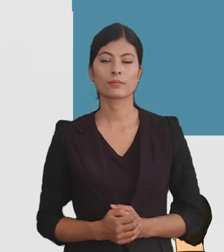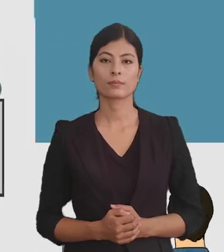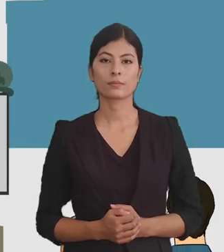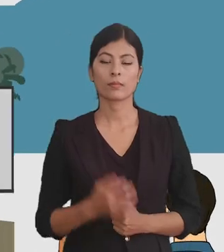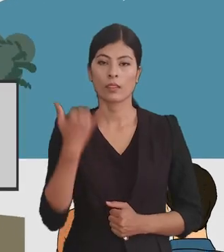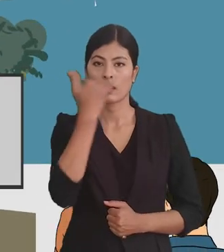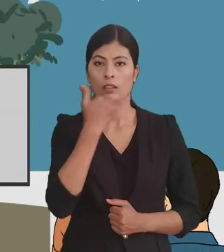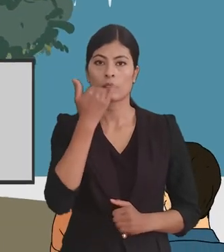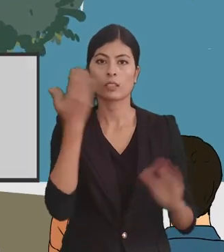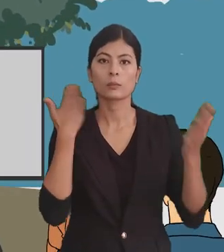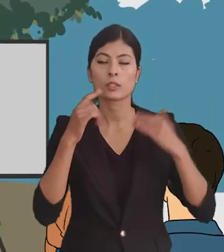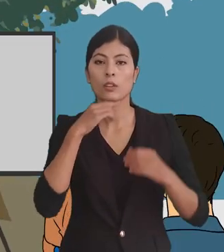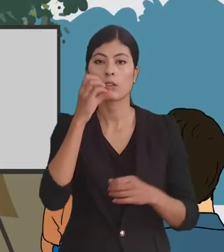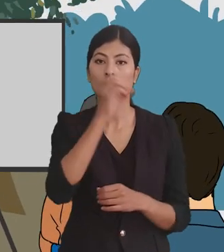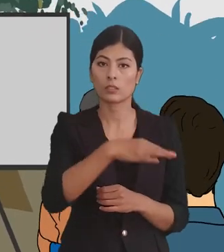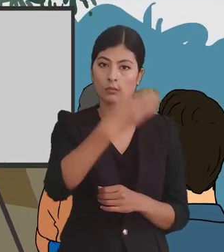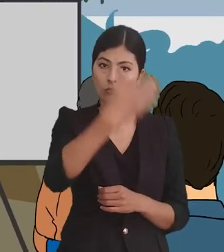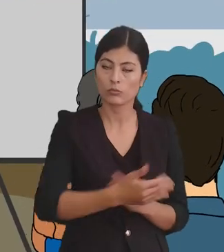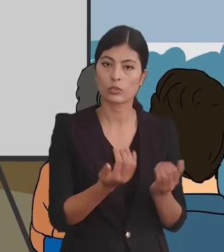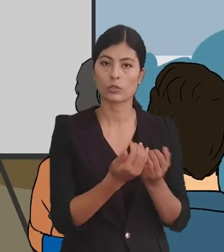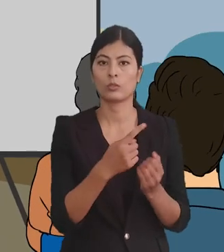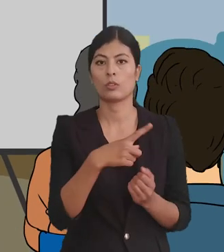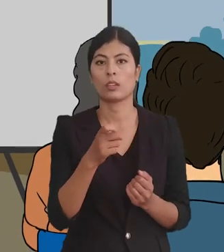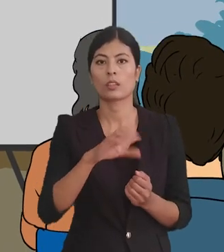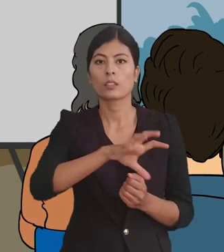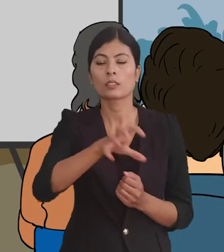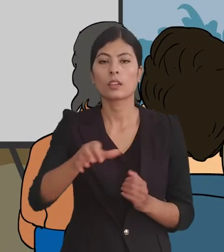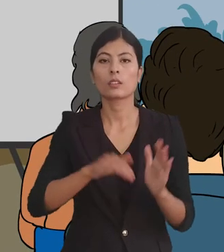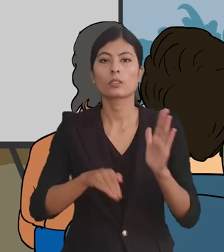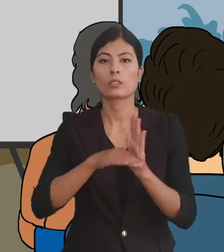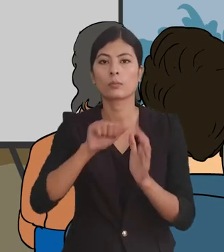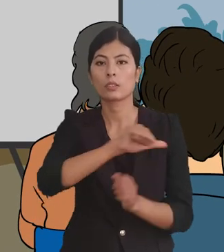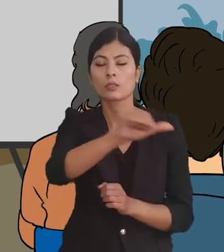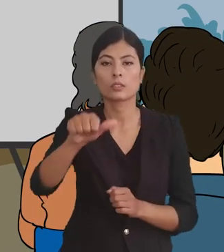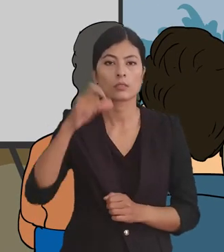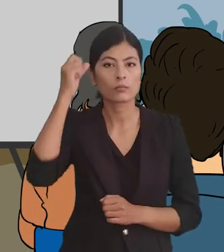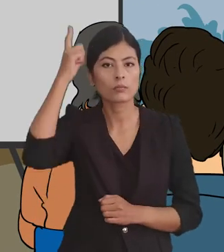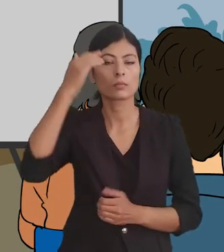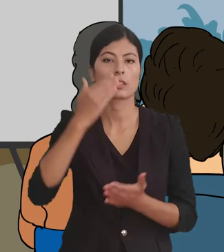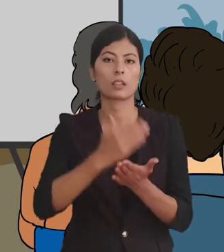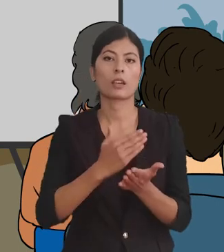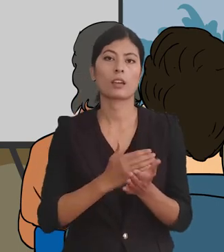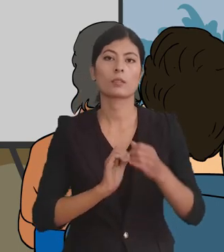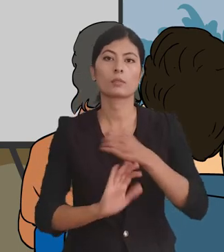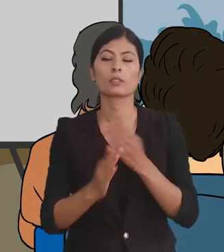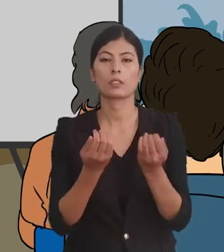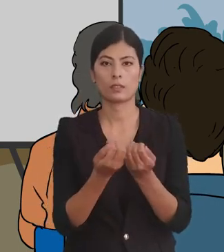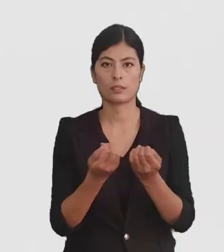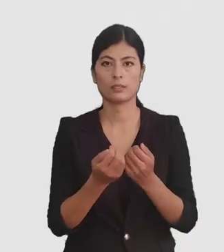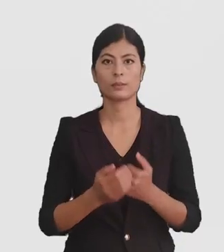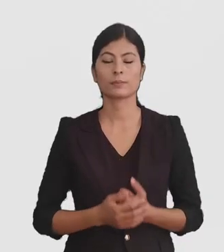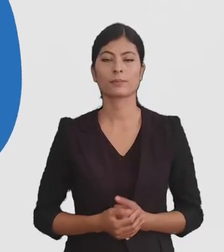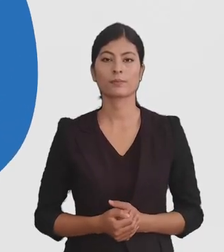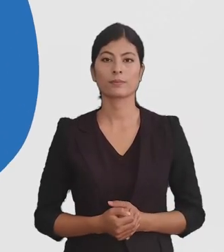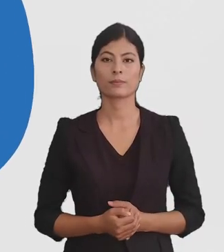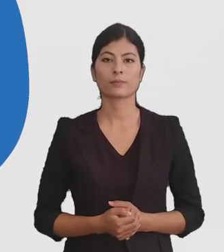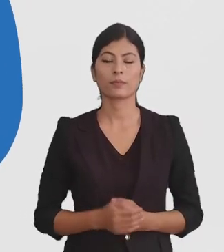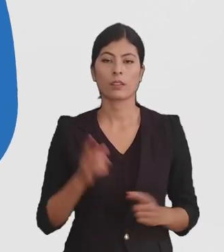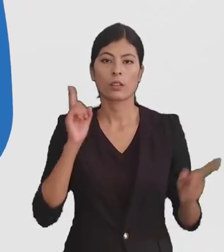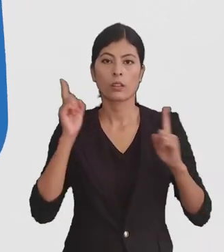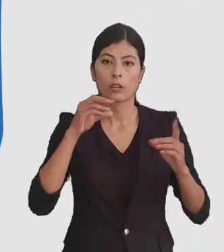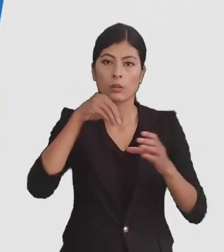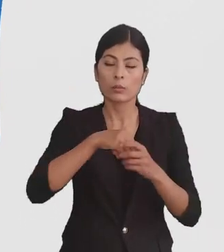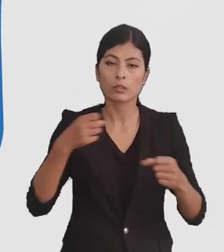लैङ्गिक हिंसा हुन नदिनको लागि स्थानीय स्तरमा जनचेतनामूलक कार्यक्रम सञ्चालन गर्ने, नगरभित्र